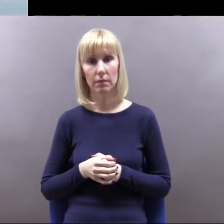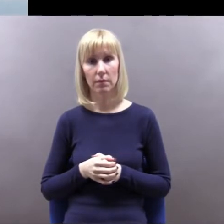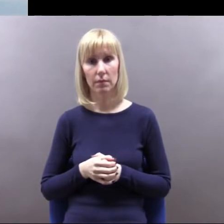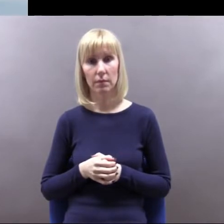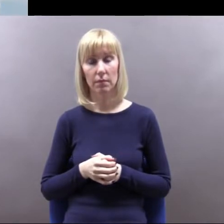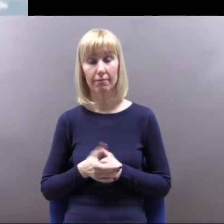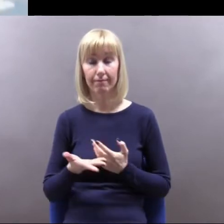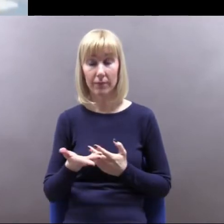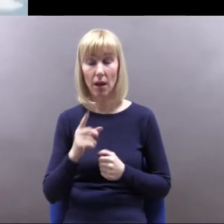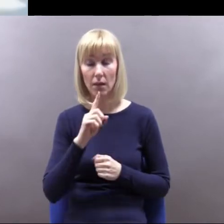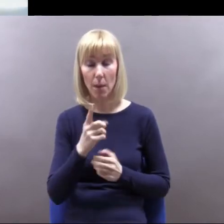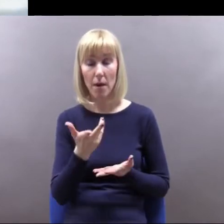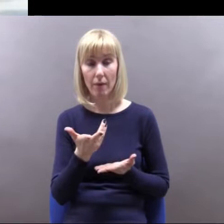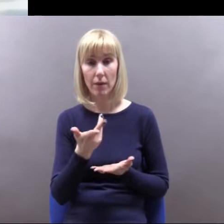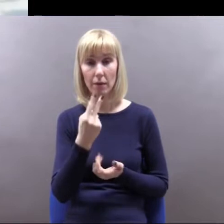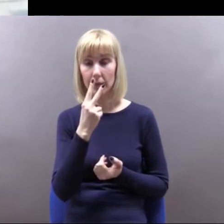ciągle mam